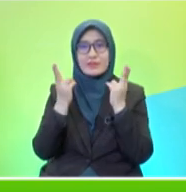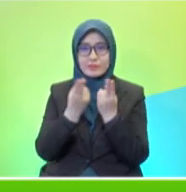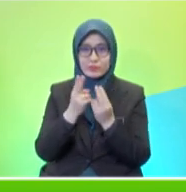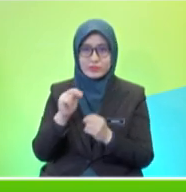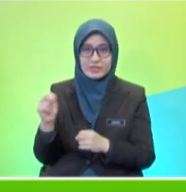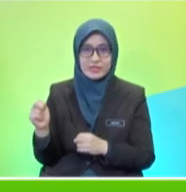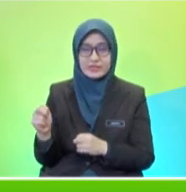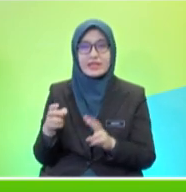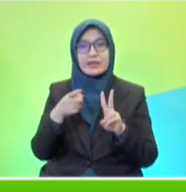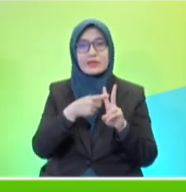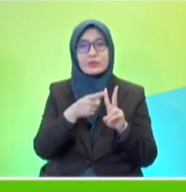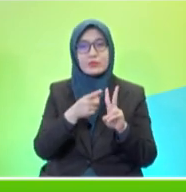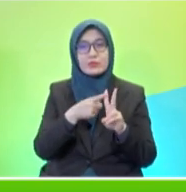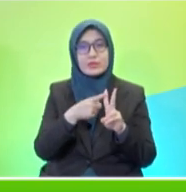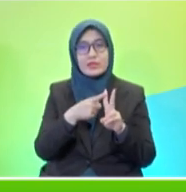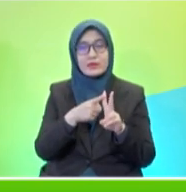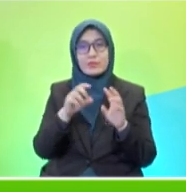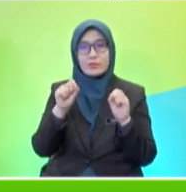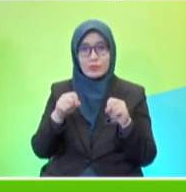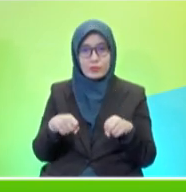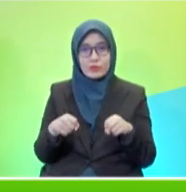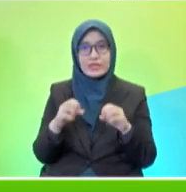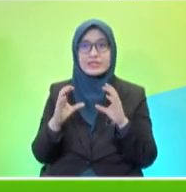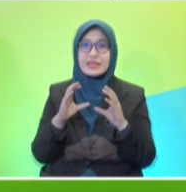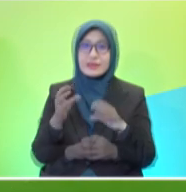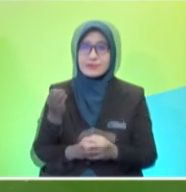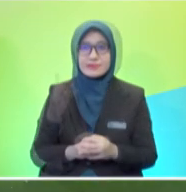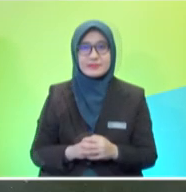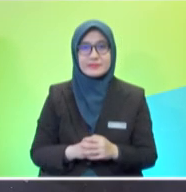berdasarkan situasi yang diberi dengan menggunakan